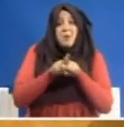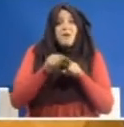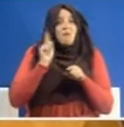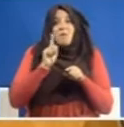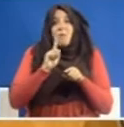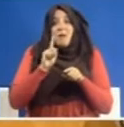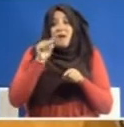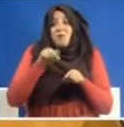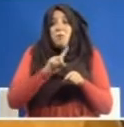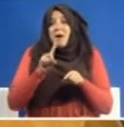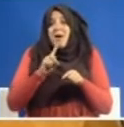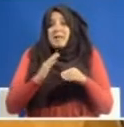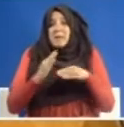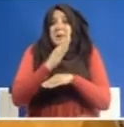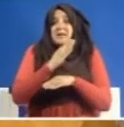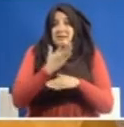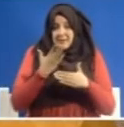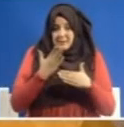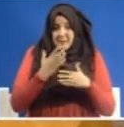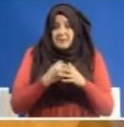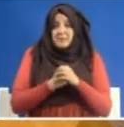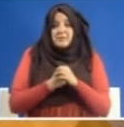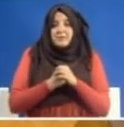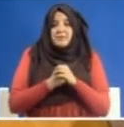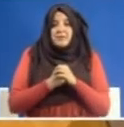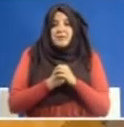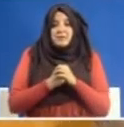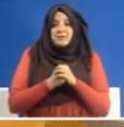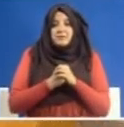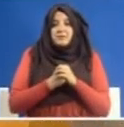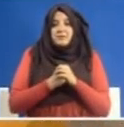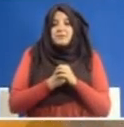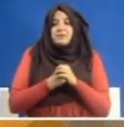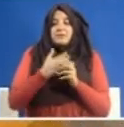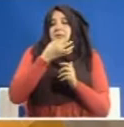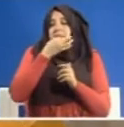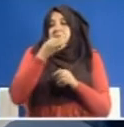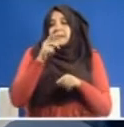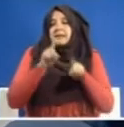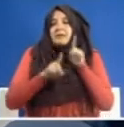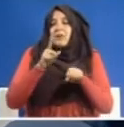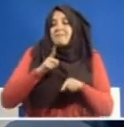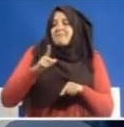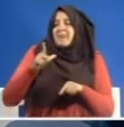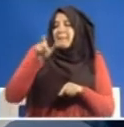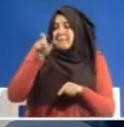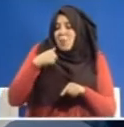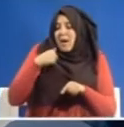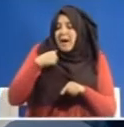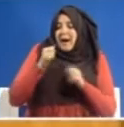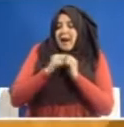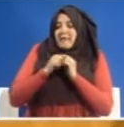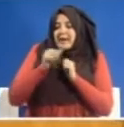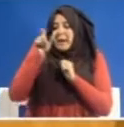القيم، خاصة ربما قد يكون استطاعها عندما يكون الأمر فيما بيني وبين الشيء الذي